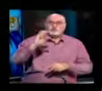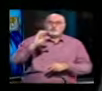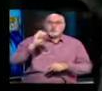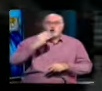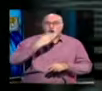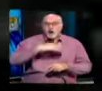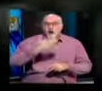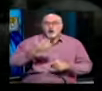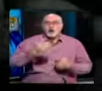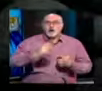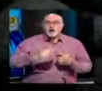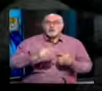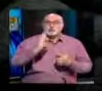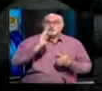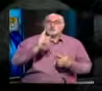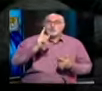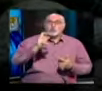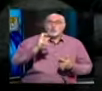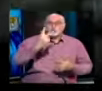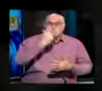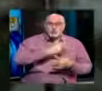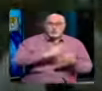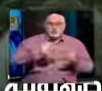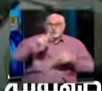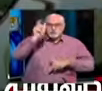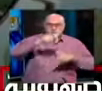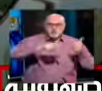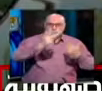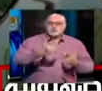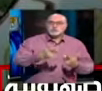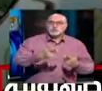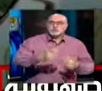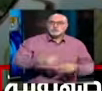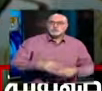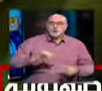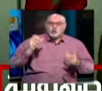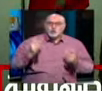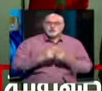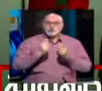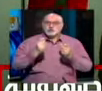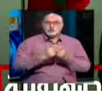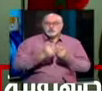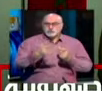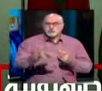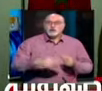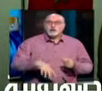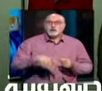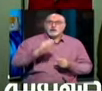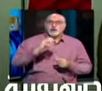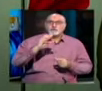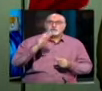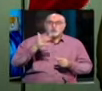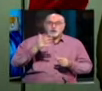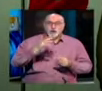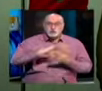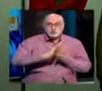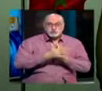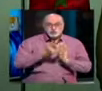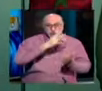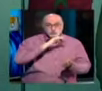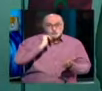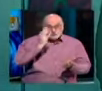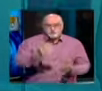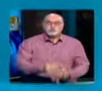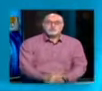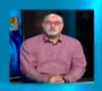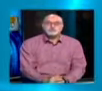يعادل حاجيات 3 ملايين مغربي، وشركات زراعة صهيونية تستثمر فيها.